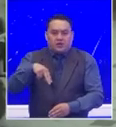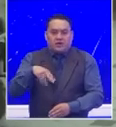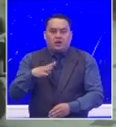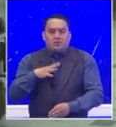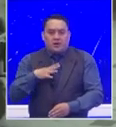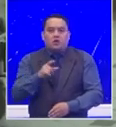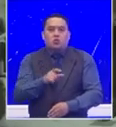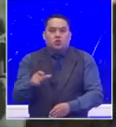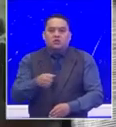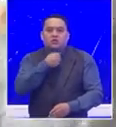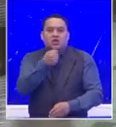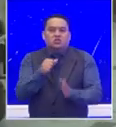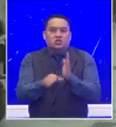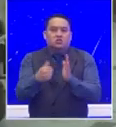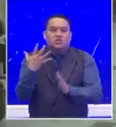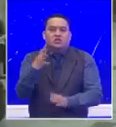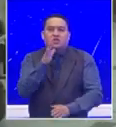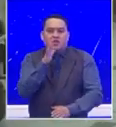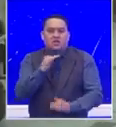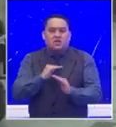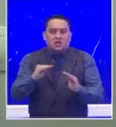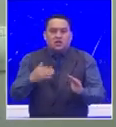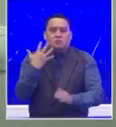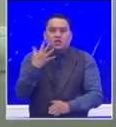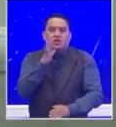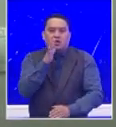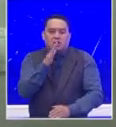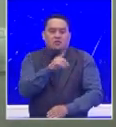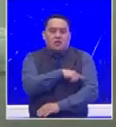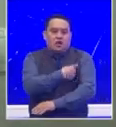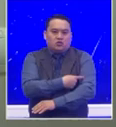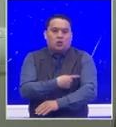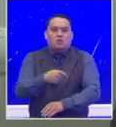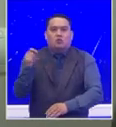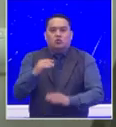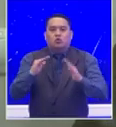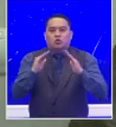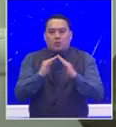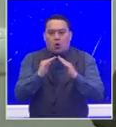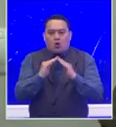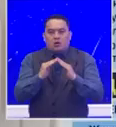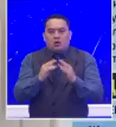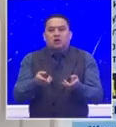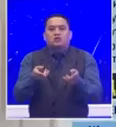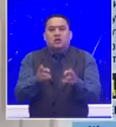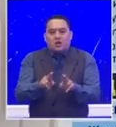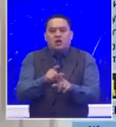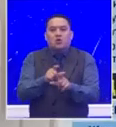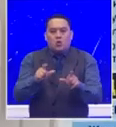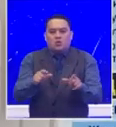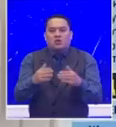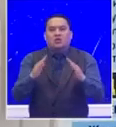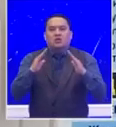положения пациентов старше 65 лет и детей до 5 лет врачи и медсестры посещают на дому. Для остальных же категорий граждан